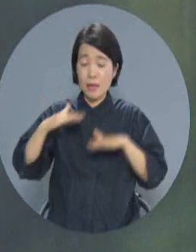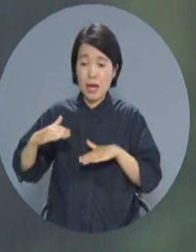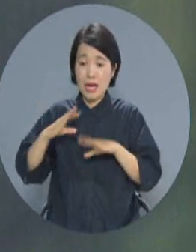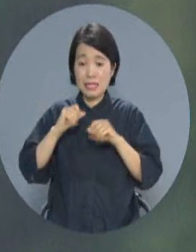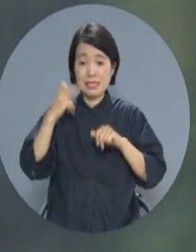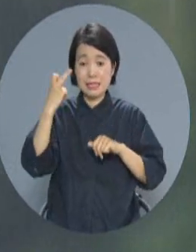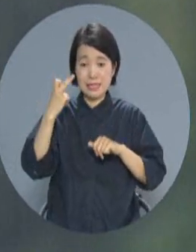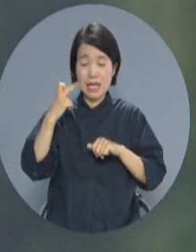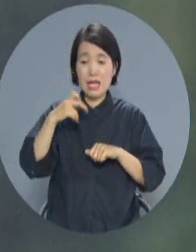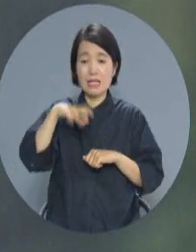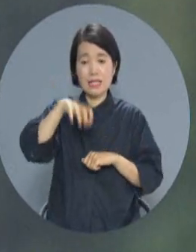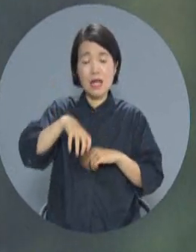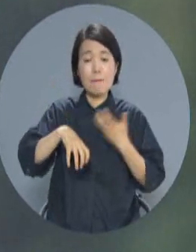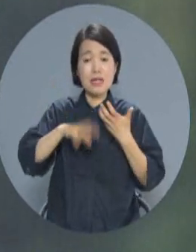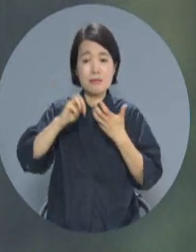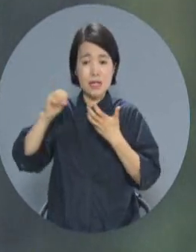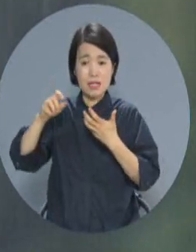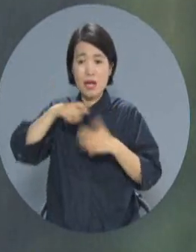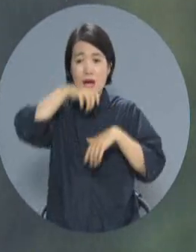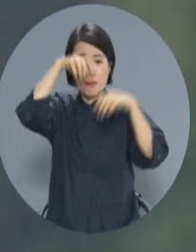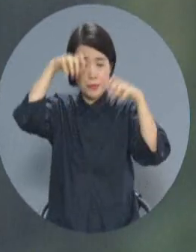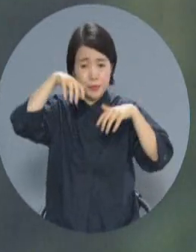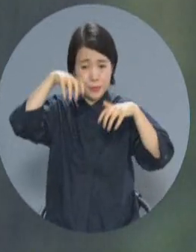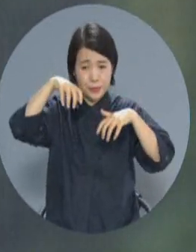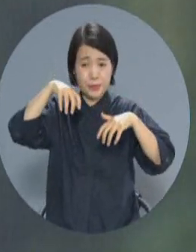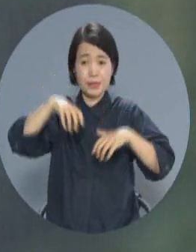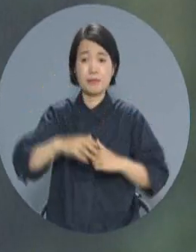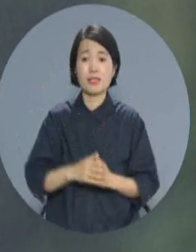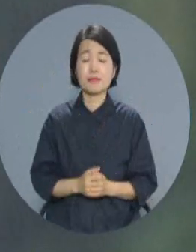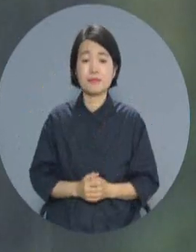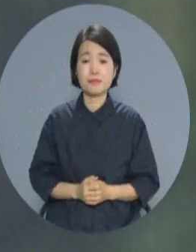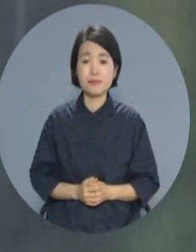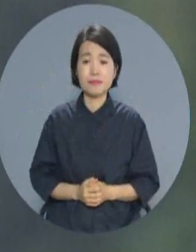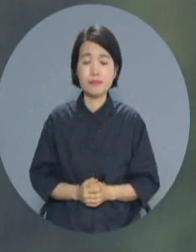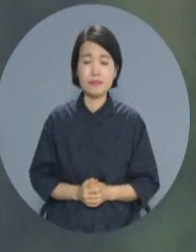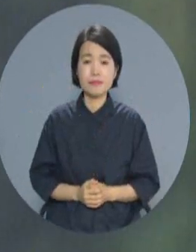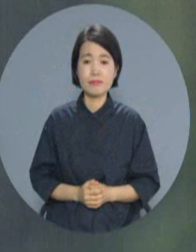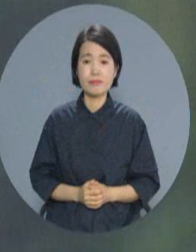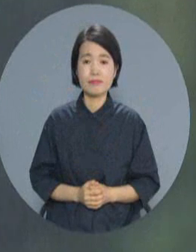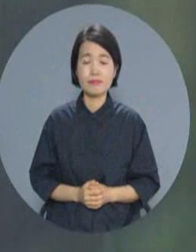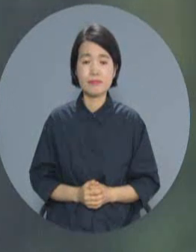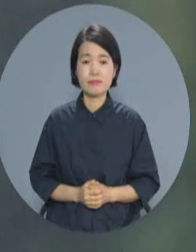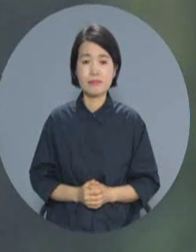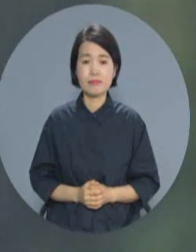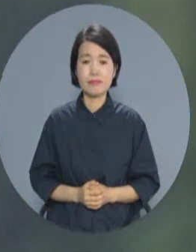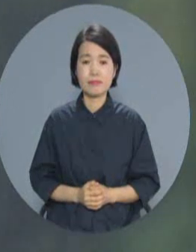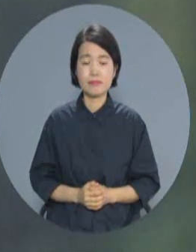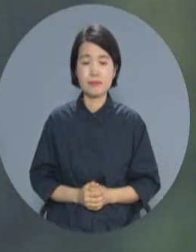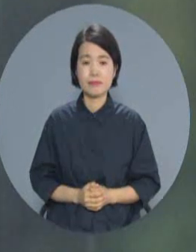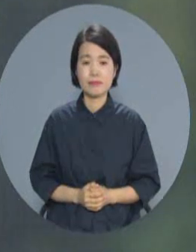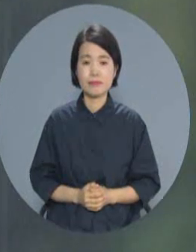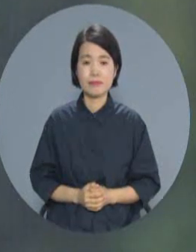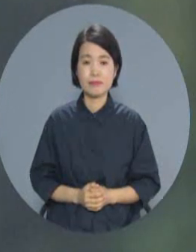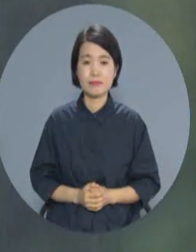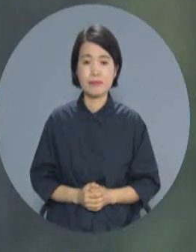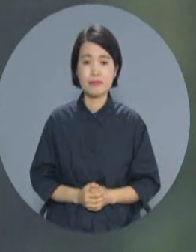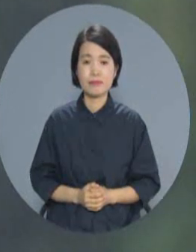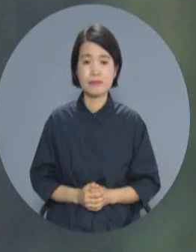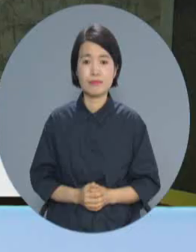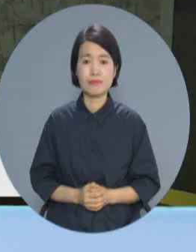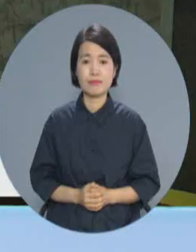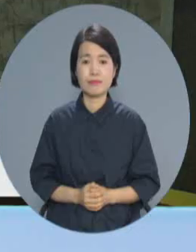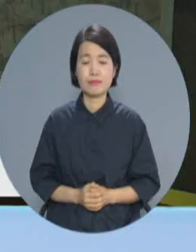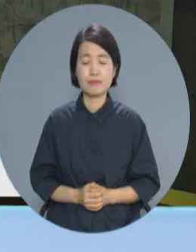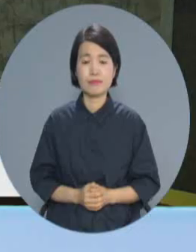지리산 부근에는 80mm 이상의 많은 비가 내리겠습니다. 지금까지 AI 날씨였습니다.